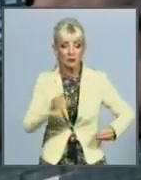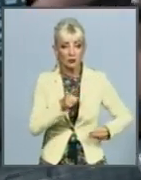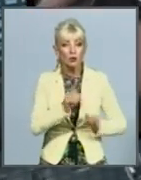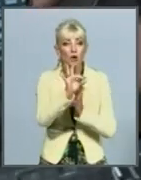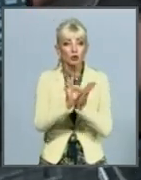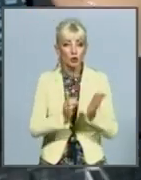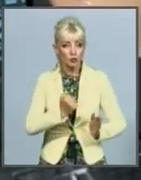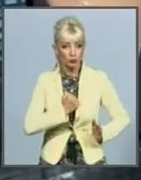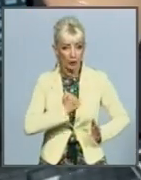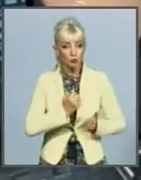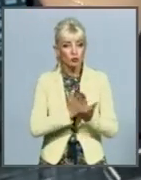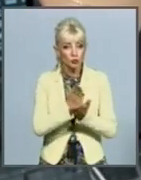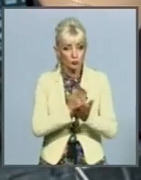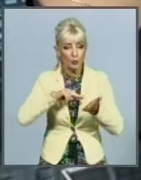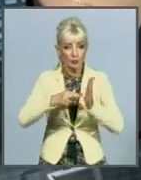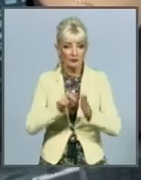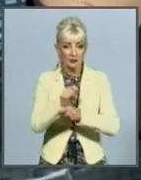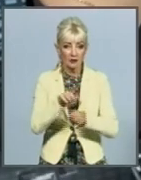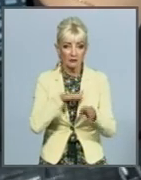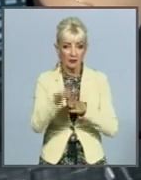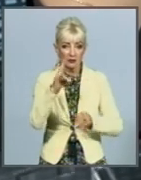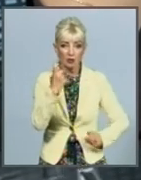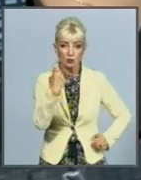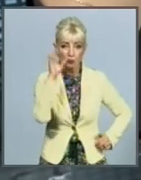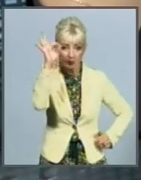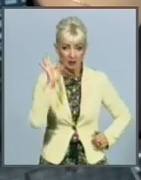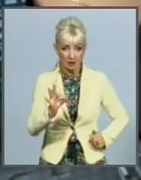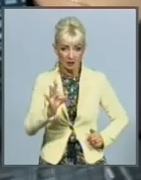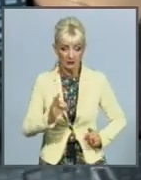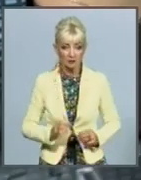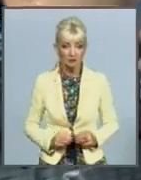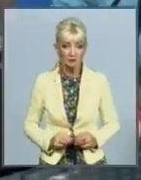військову службу. Планове завдання виконане на 100%.